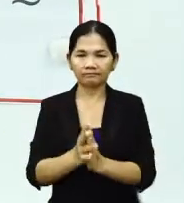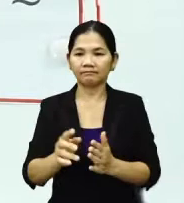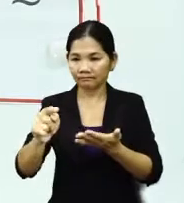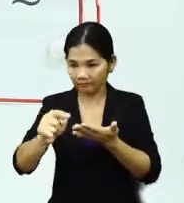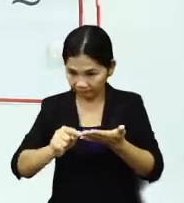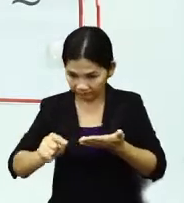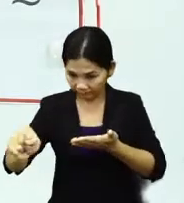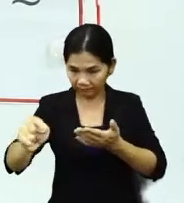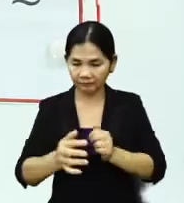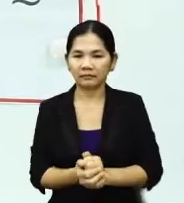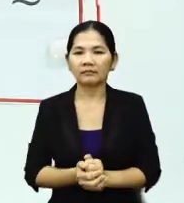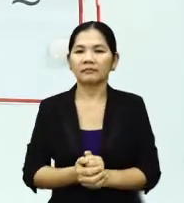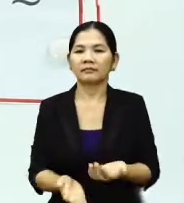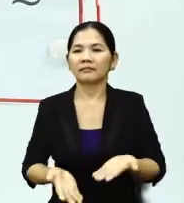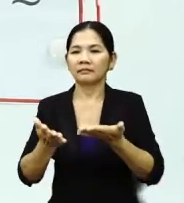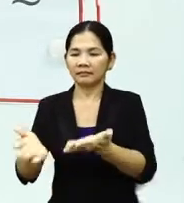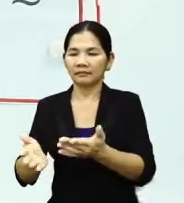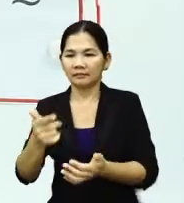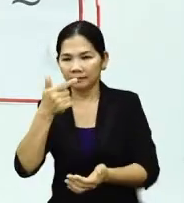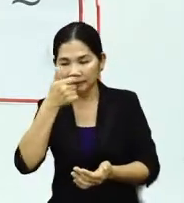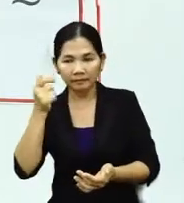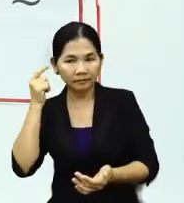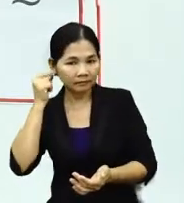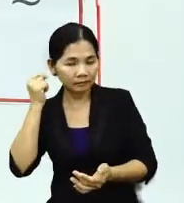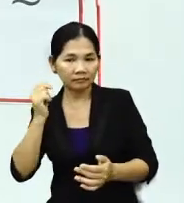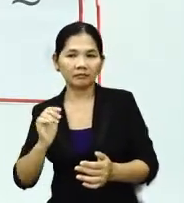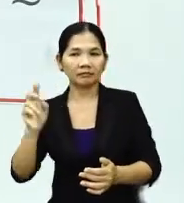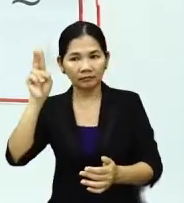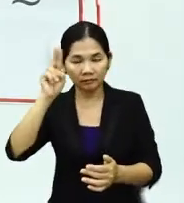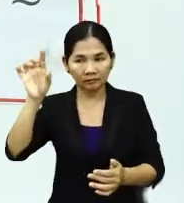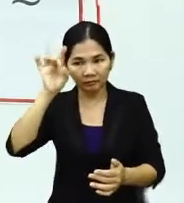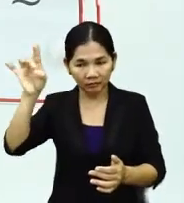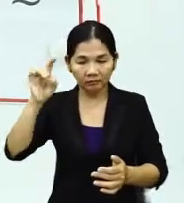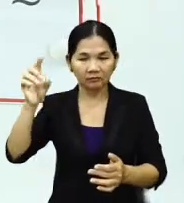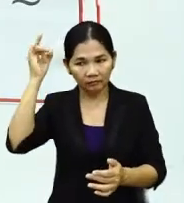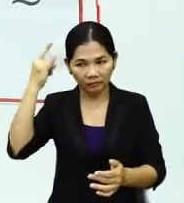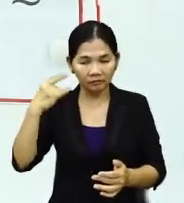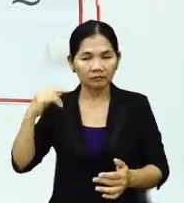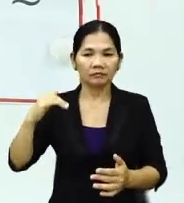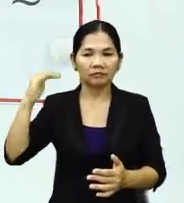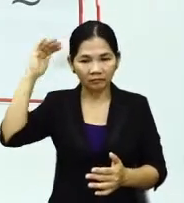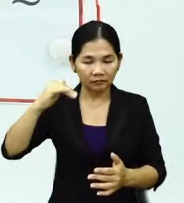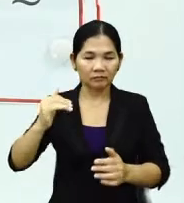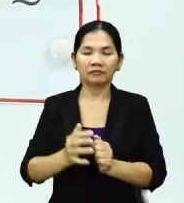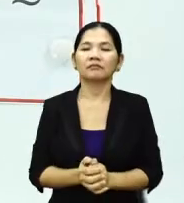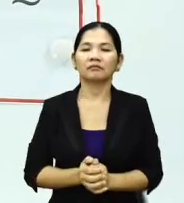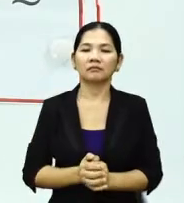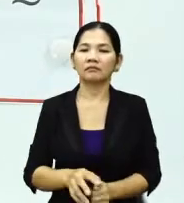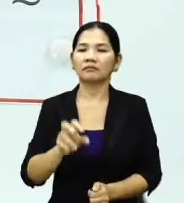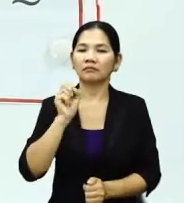máu hai con vô cái chún chà ba má ông pu được cầm mi được cầm bông ra bông sợi con đó nè